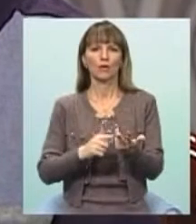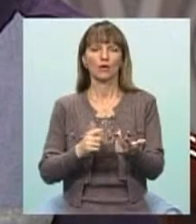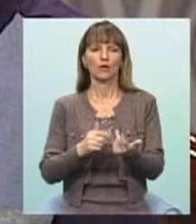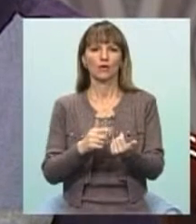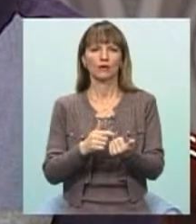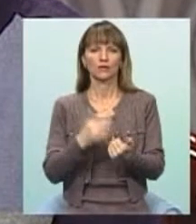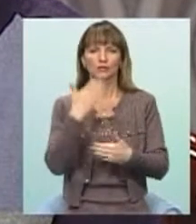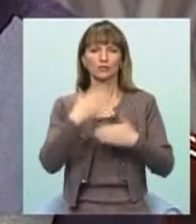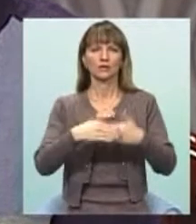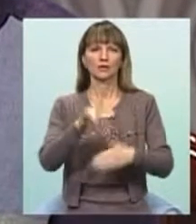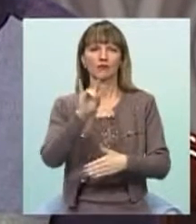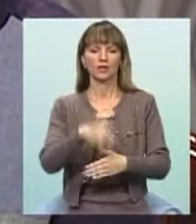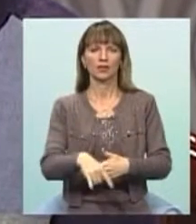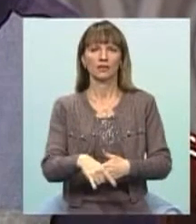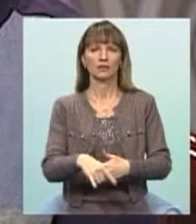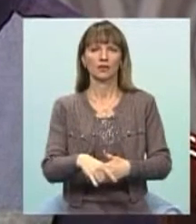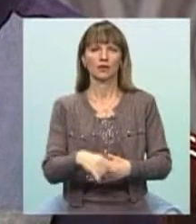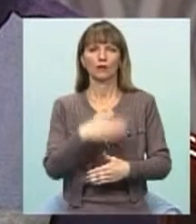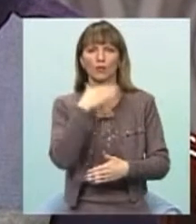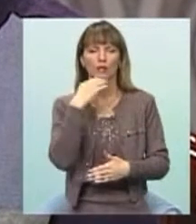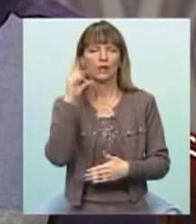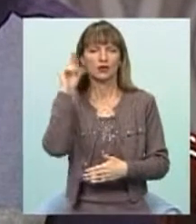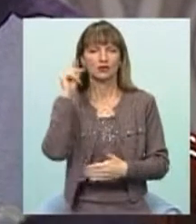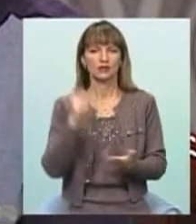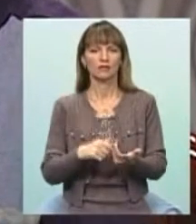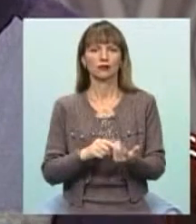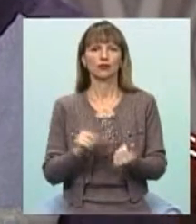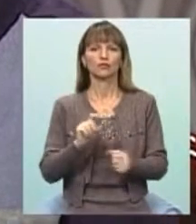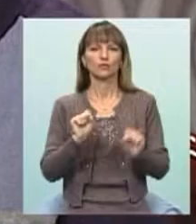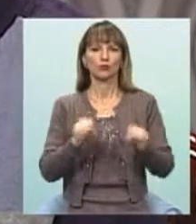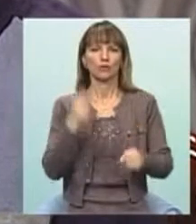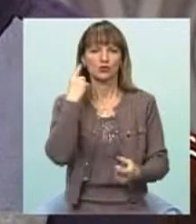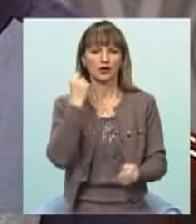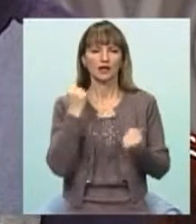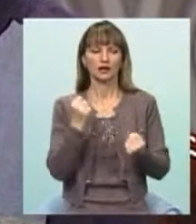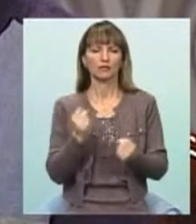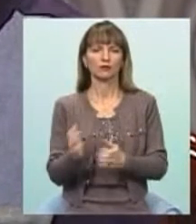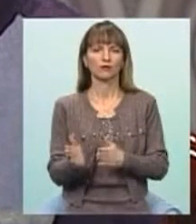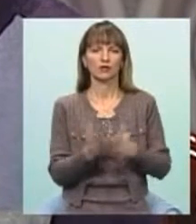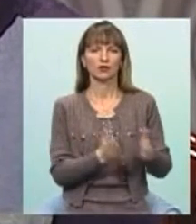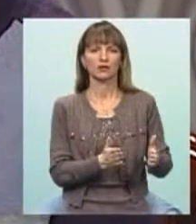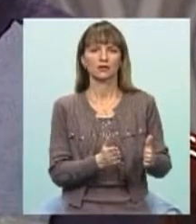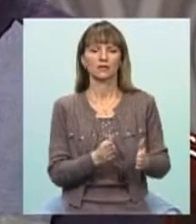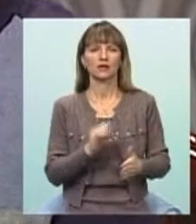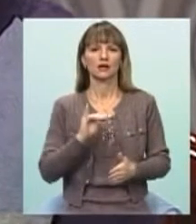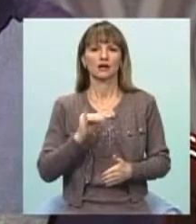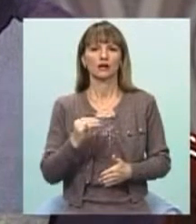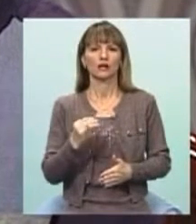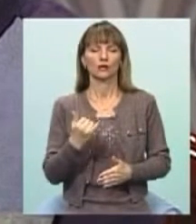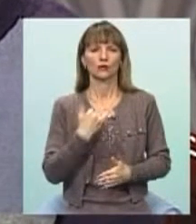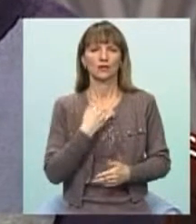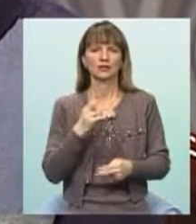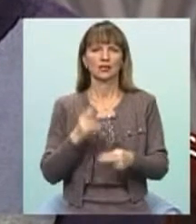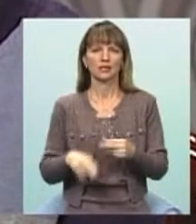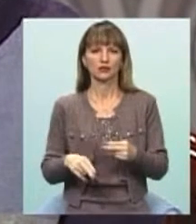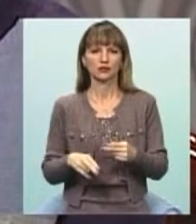біля вікна стільки цифр, що може грім відійти і в нас